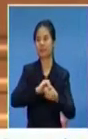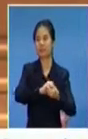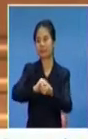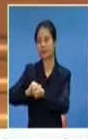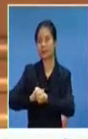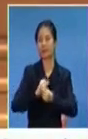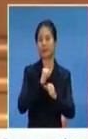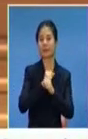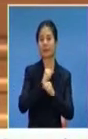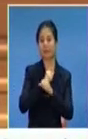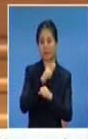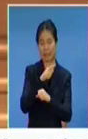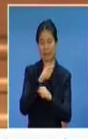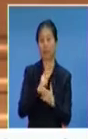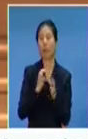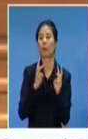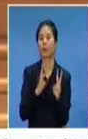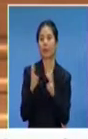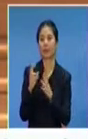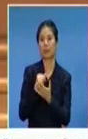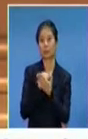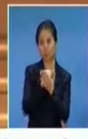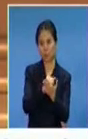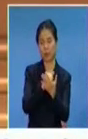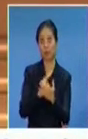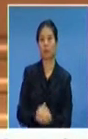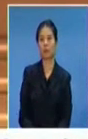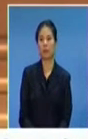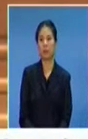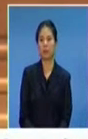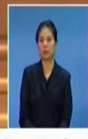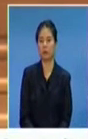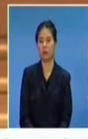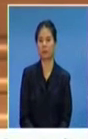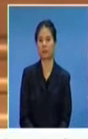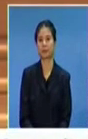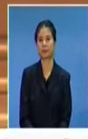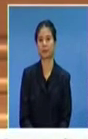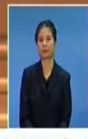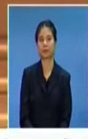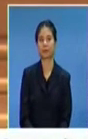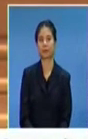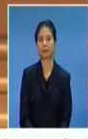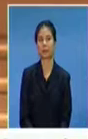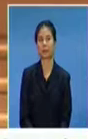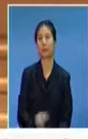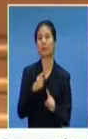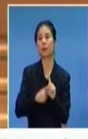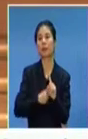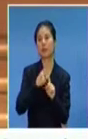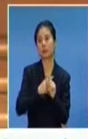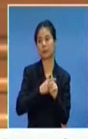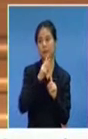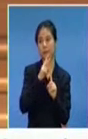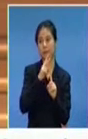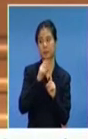นี่คือทางรัฐครับนี่คือวิธีรัฐผมพูดแล้วตั้งแต่เปิดสภาผมจำได้ว่าน่าจะเดือน2เดือนแรก